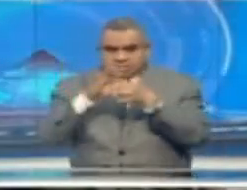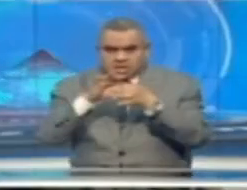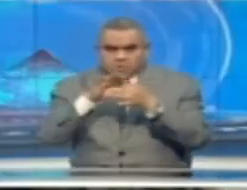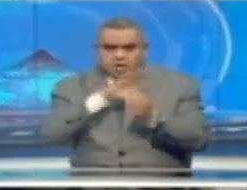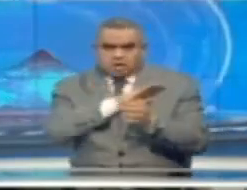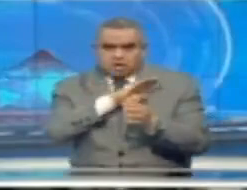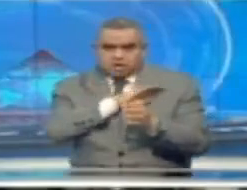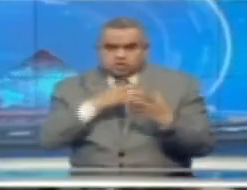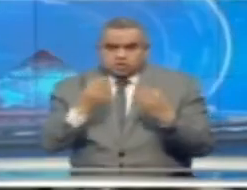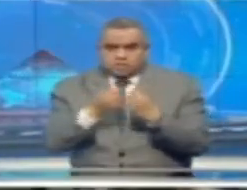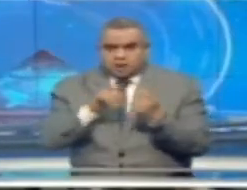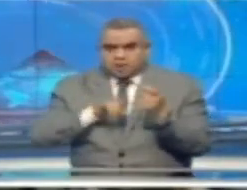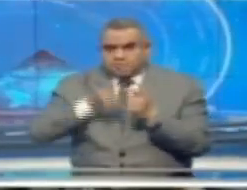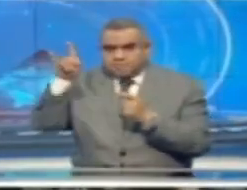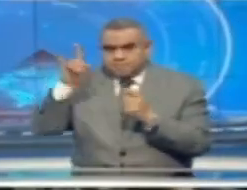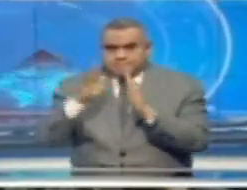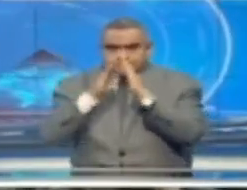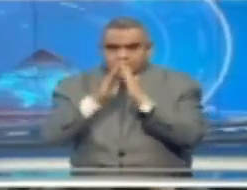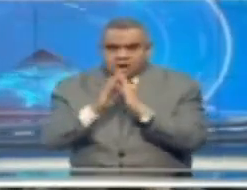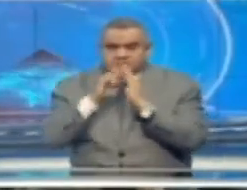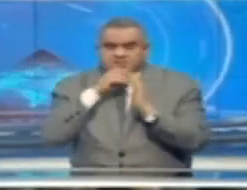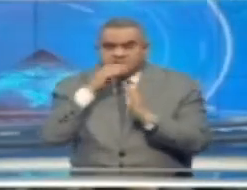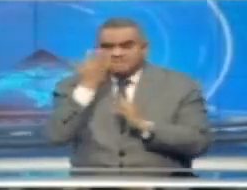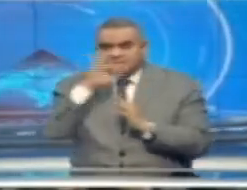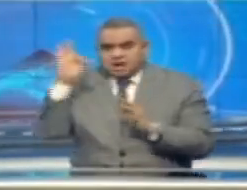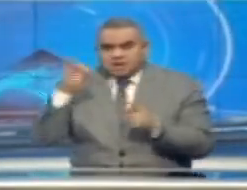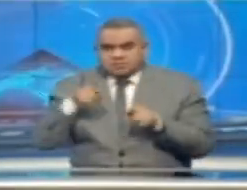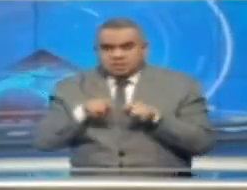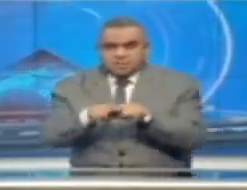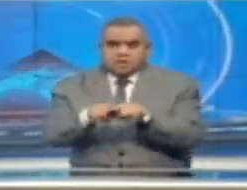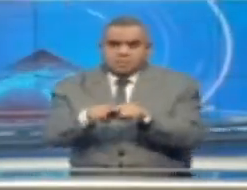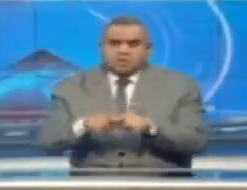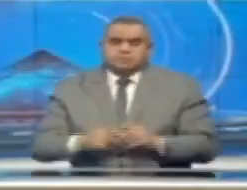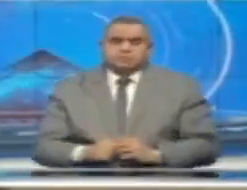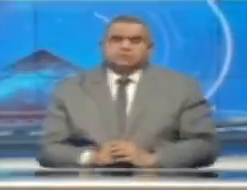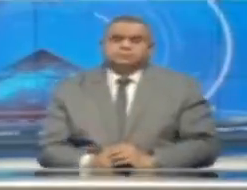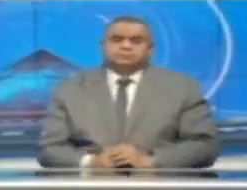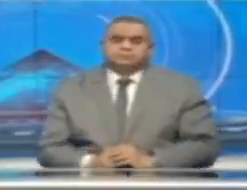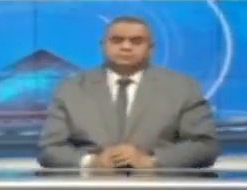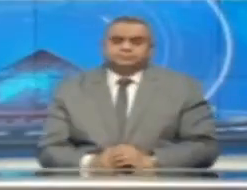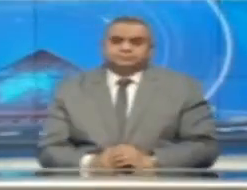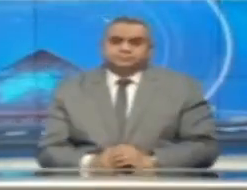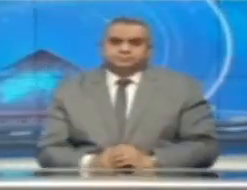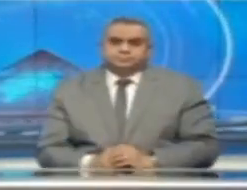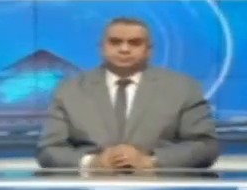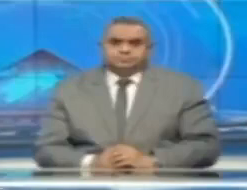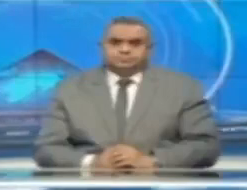بين القوات الجوية المصرية والفرنسية.